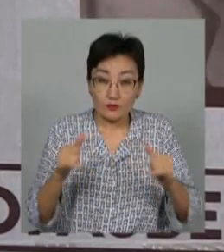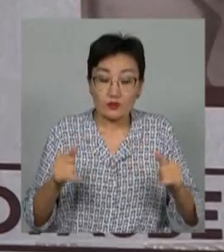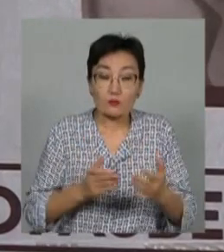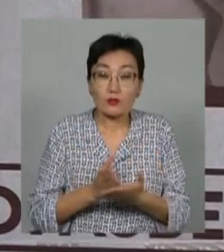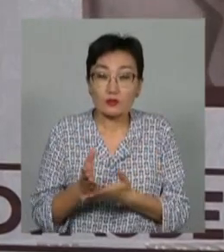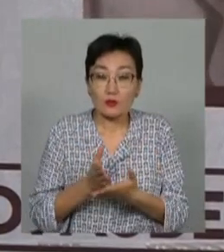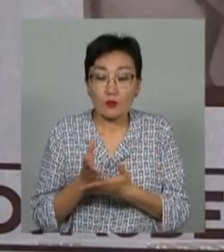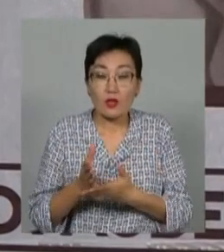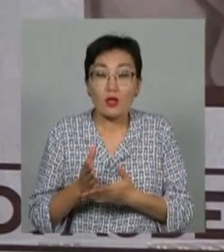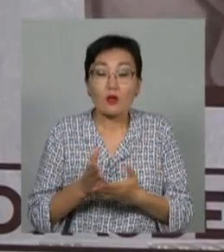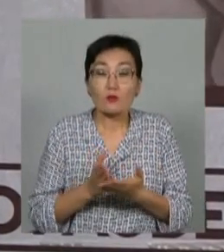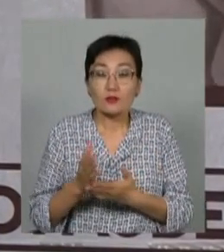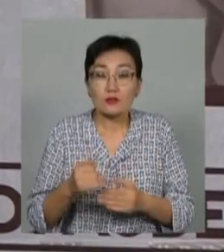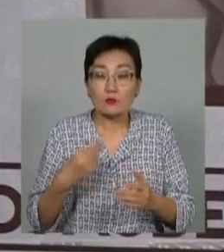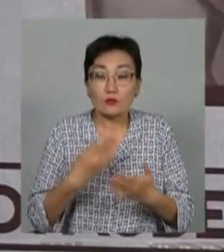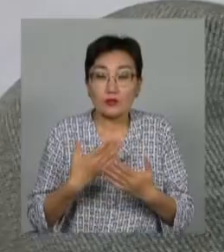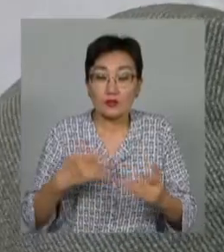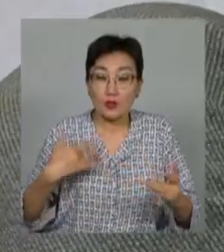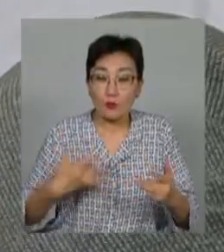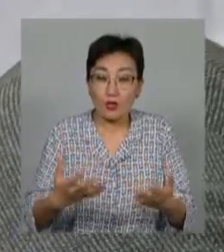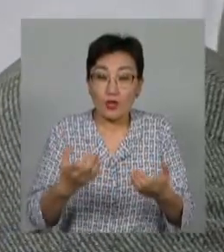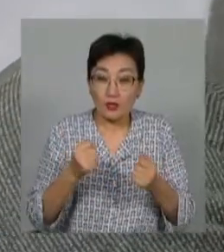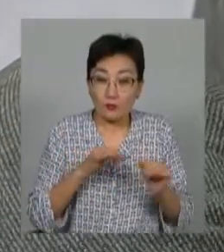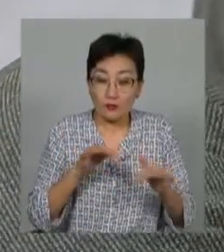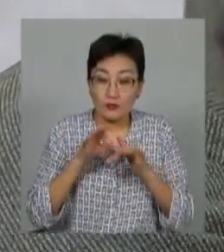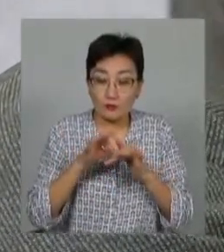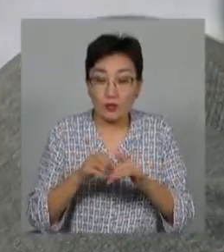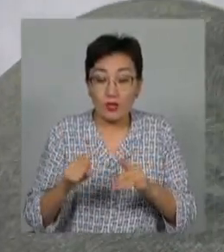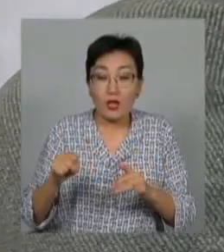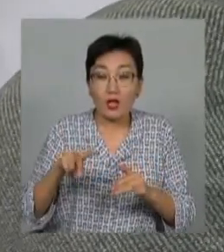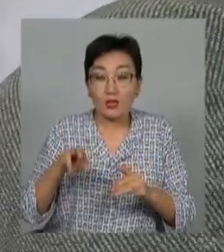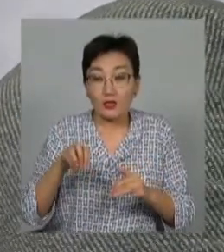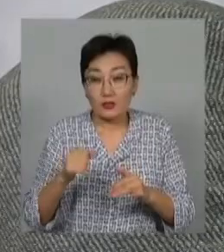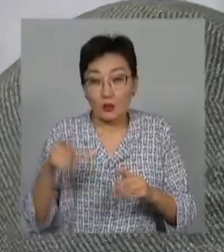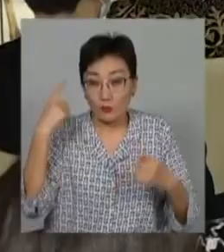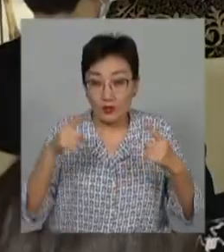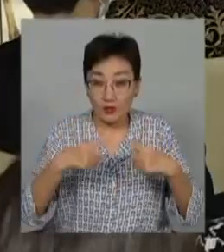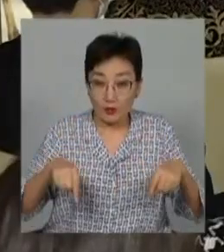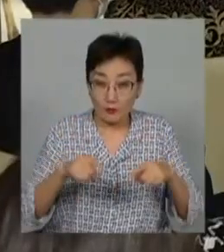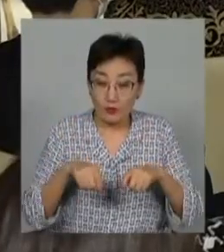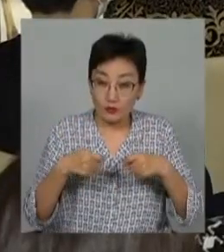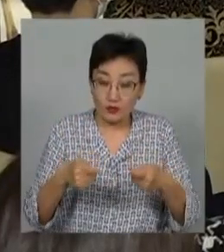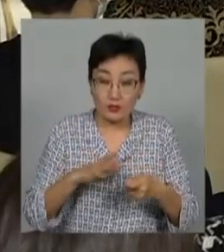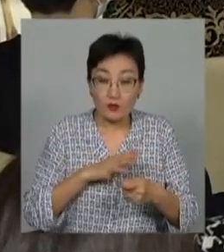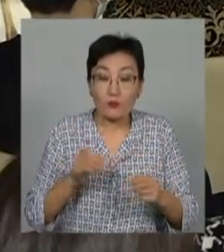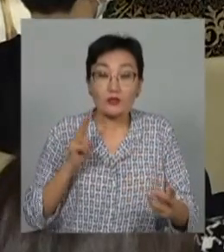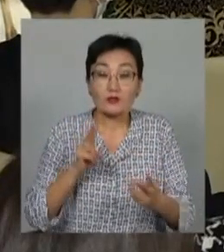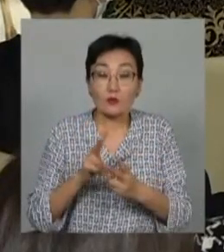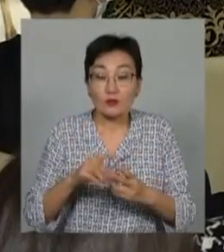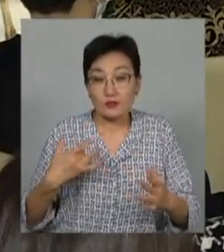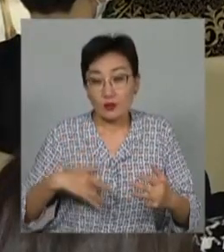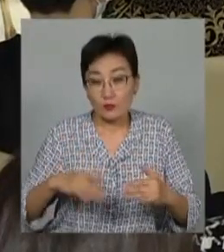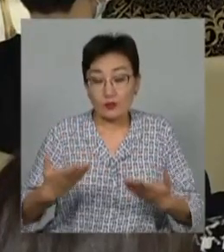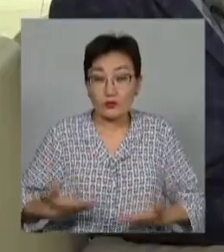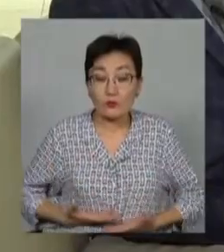үлес қосып жүрген майталмандар құнды жәдігердің қабылдау рәсімін өткізіп, Алатау креатив хаб орталығына тапсырды. Сондай-ақ басқосуда күйшінің